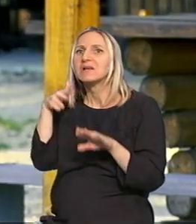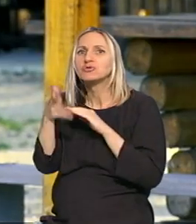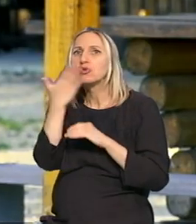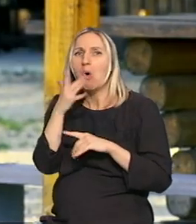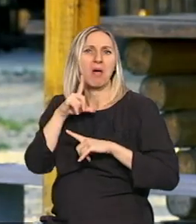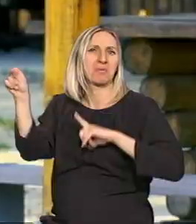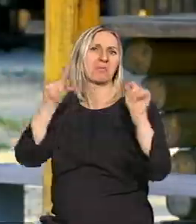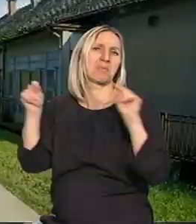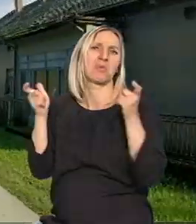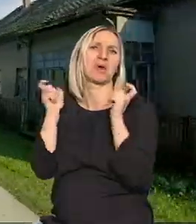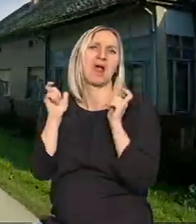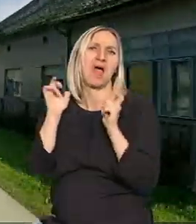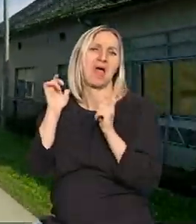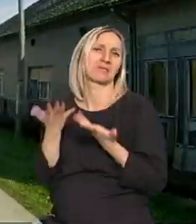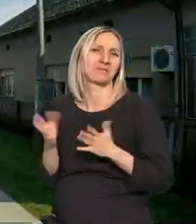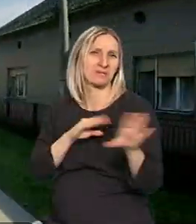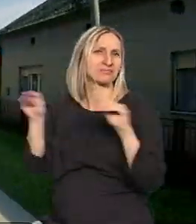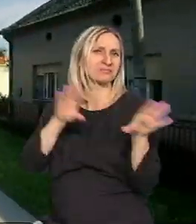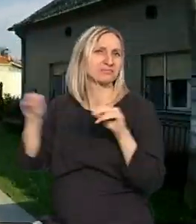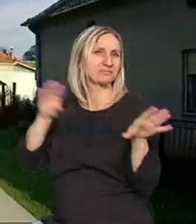školu, otišli su u grad.